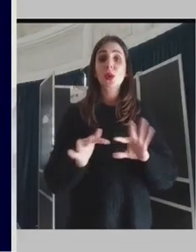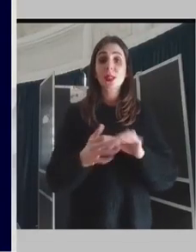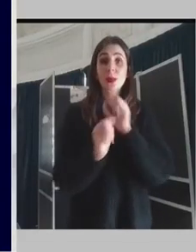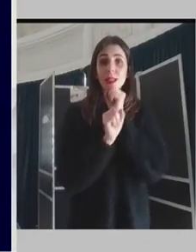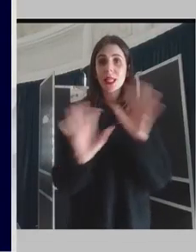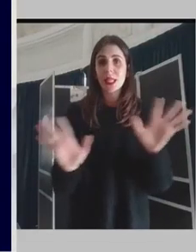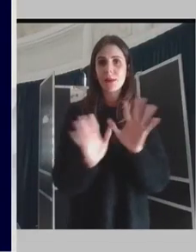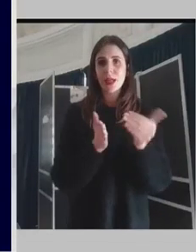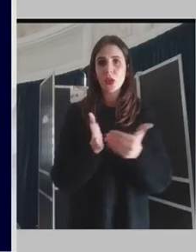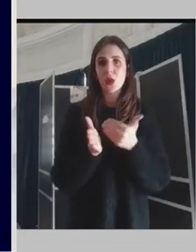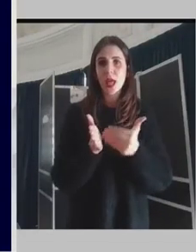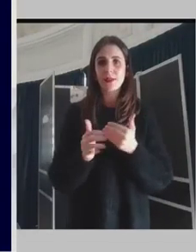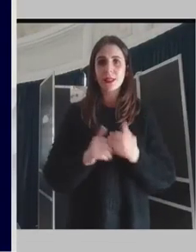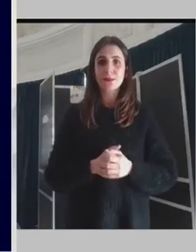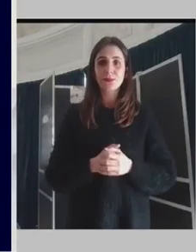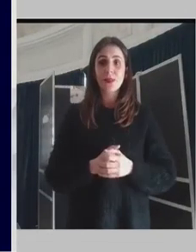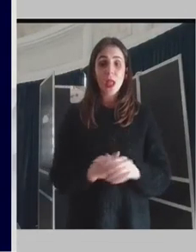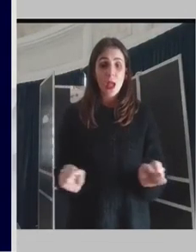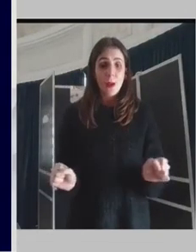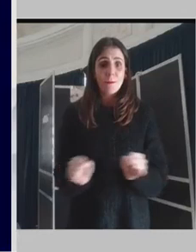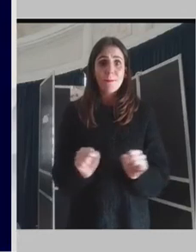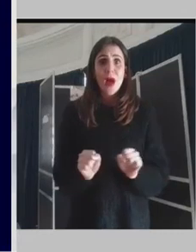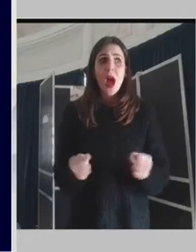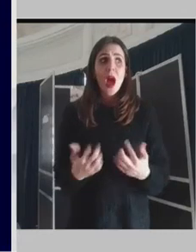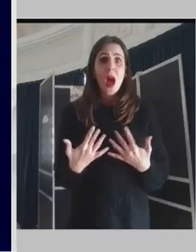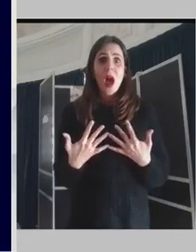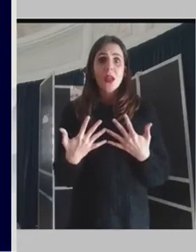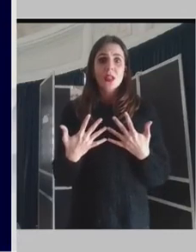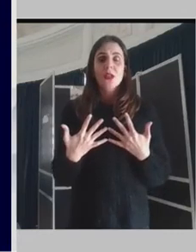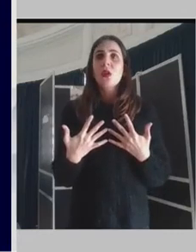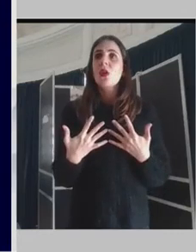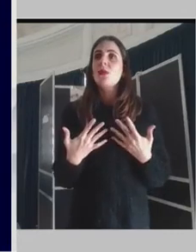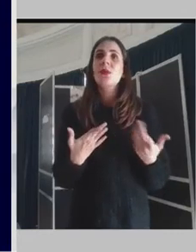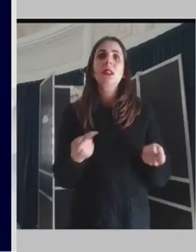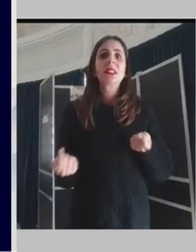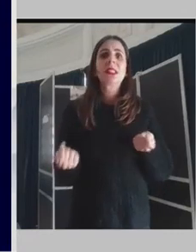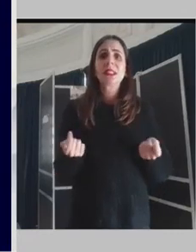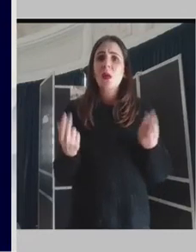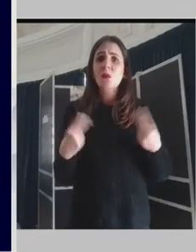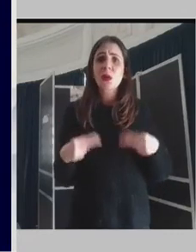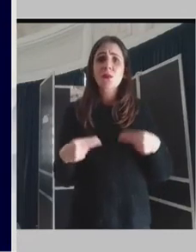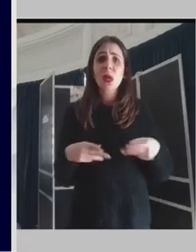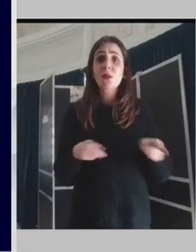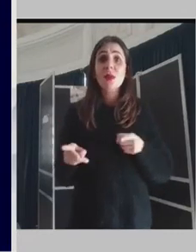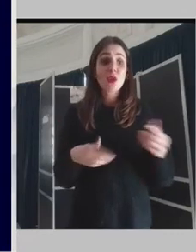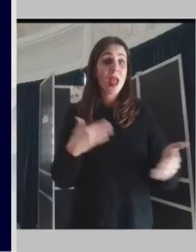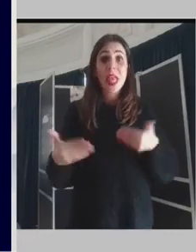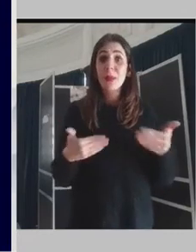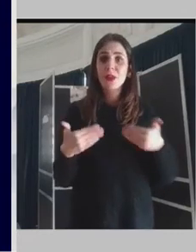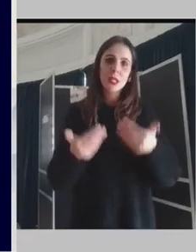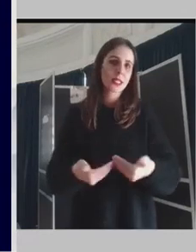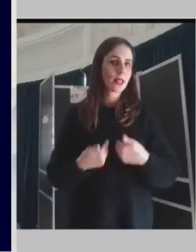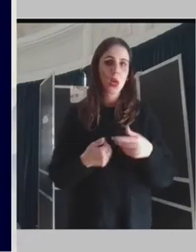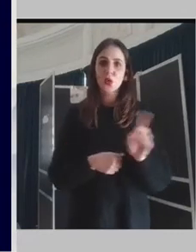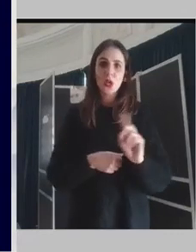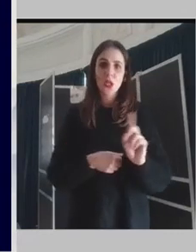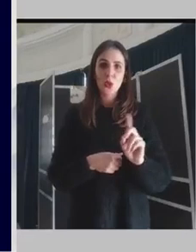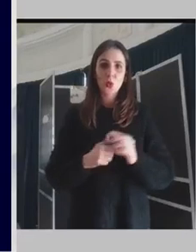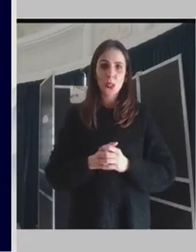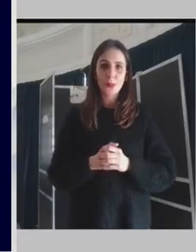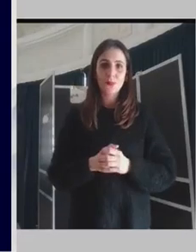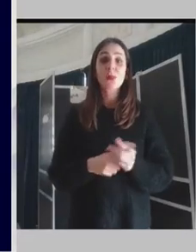panico. Il panico porta a non sapere cosa fare nell'emergenza Ecco perché non solo si